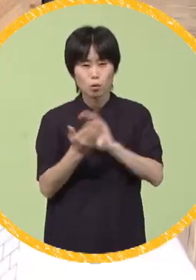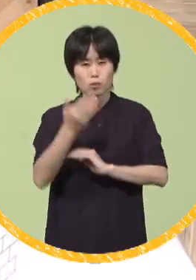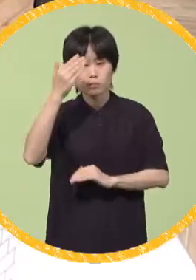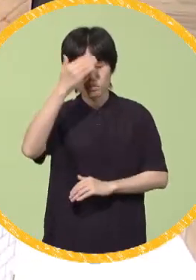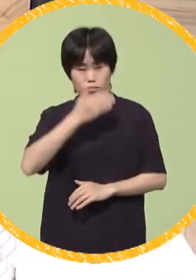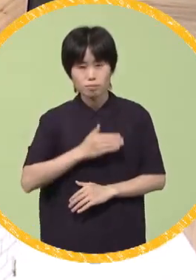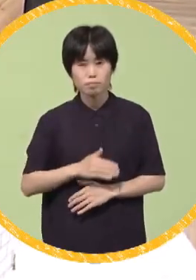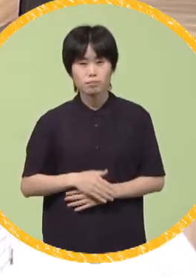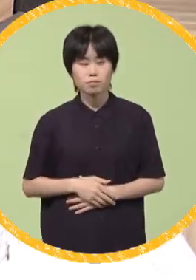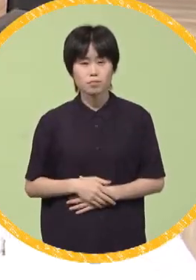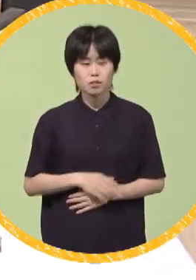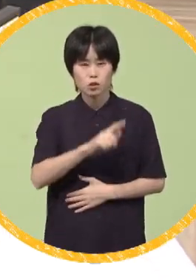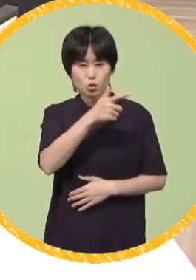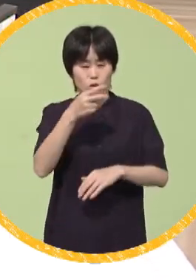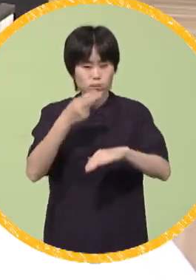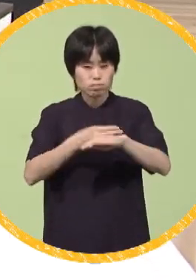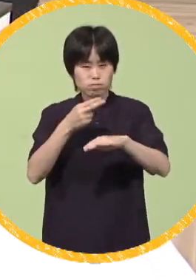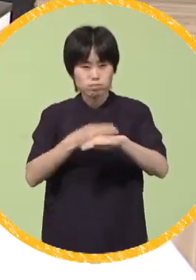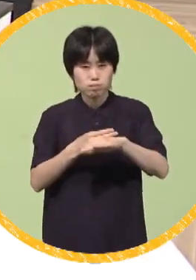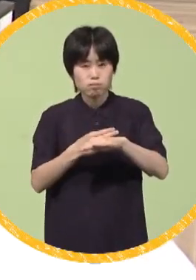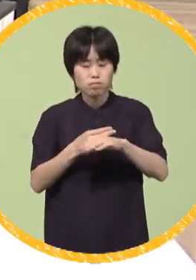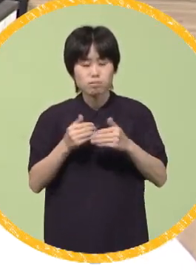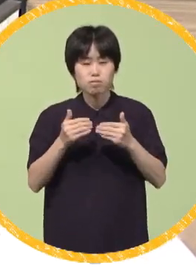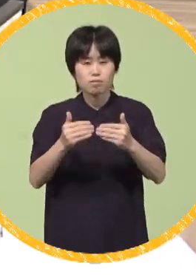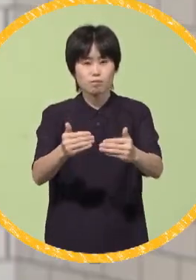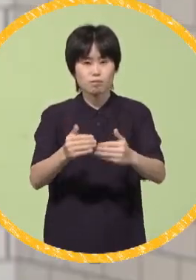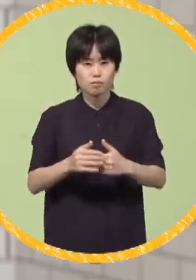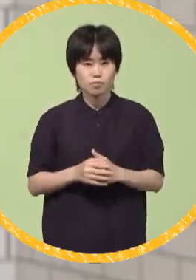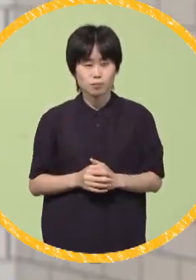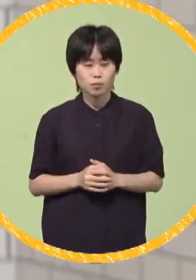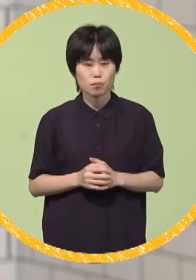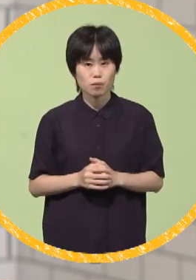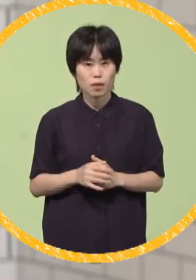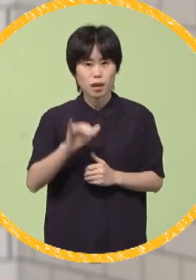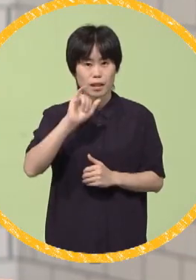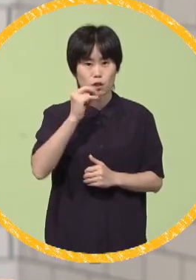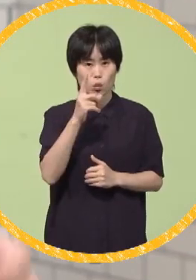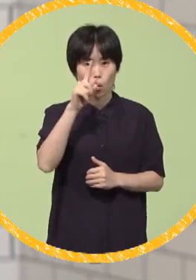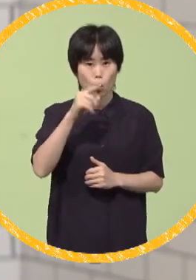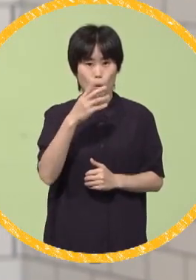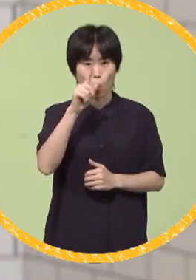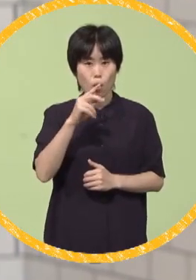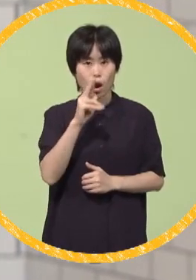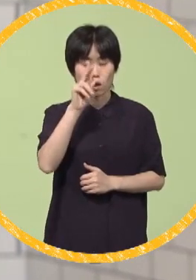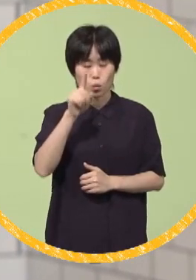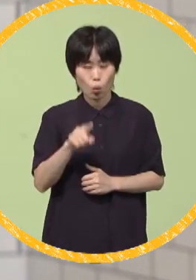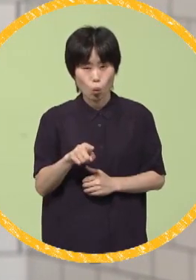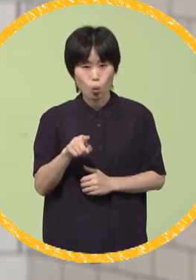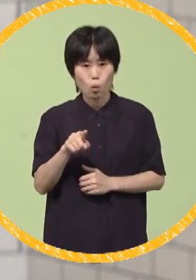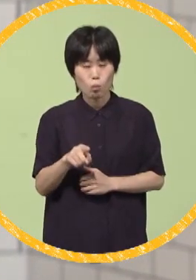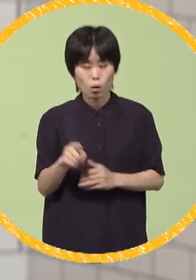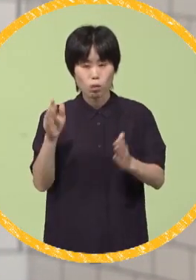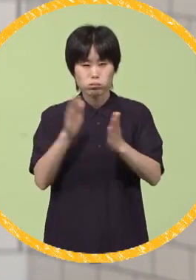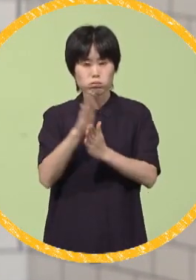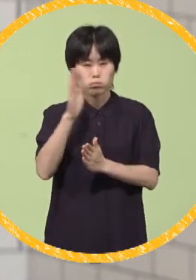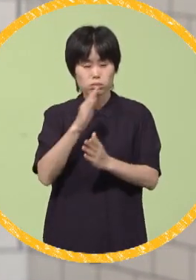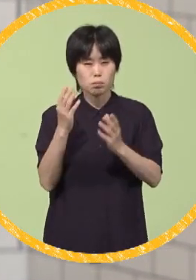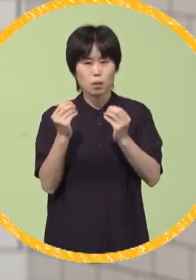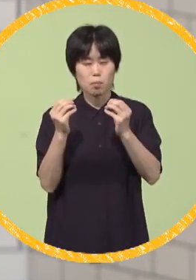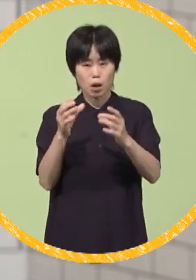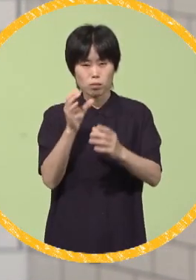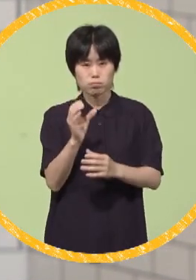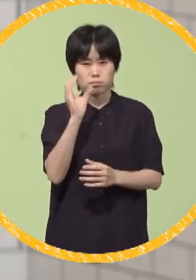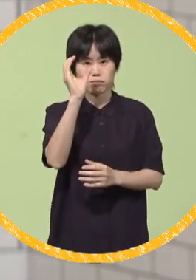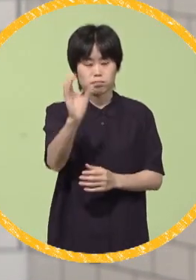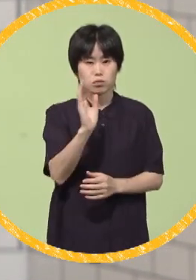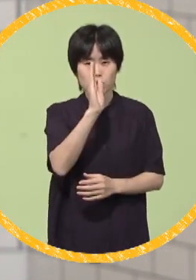うですよね、いろんなところに技術が、ね、進んでますけども、はい、まあ、イトヨーカ堂ではあのペットボトルは潰さないで持ってきてくださいということなんですけど、はい、まあ、